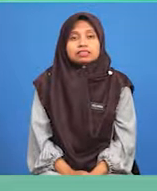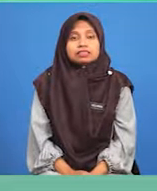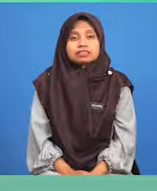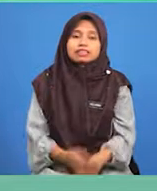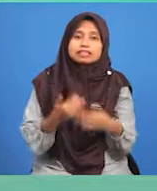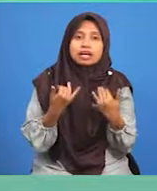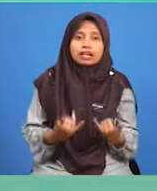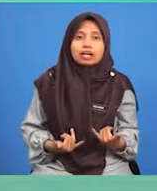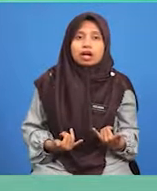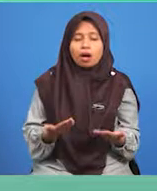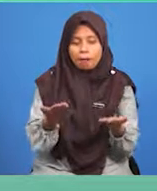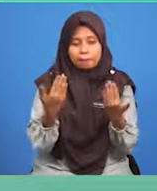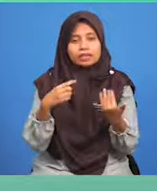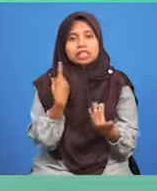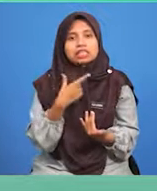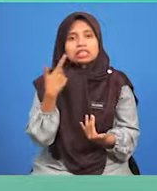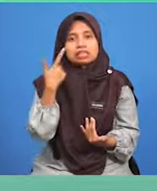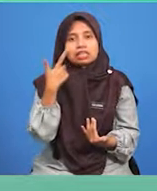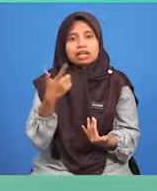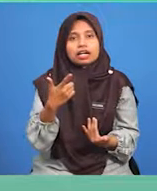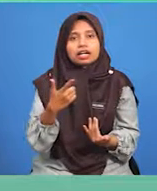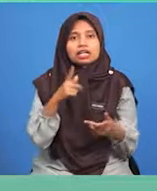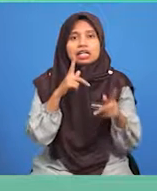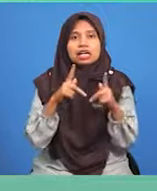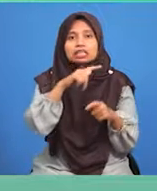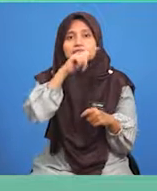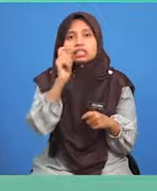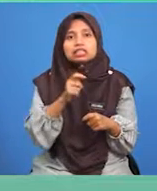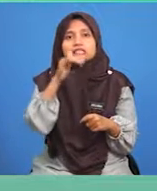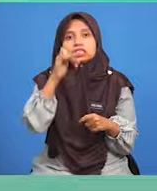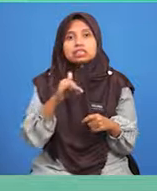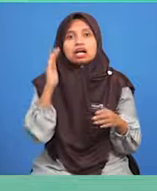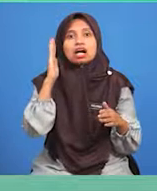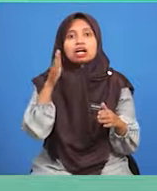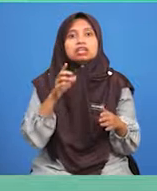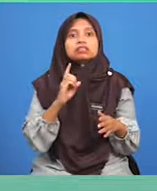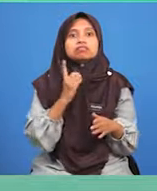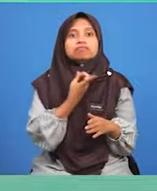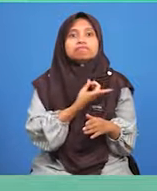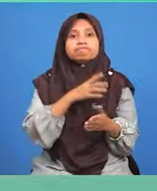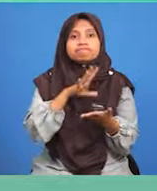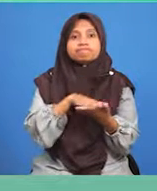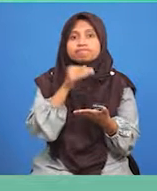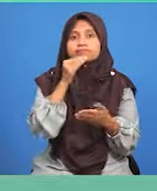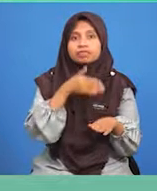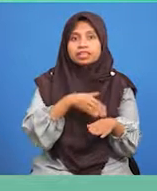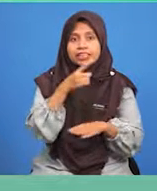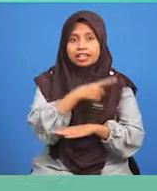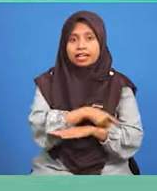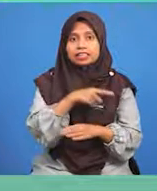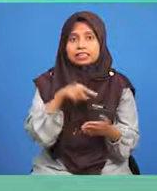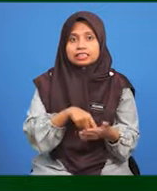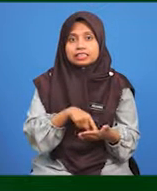Sekarang mari kita lihat kata tanya yang akan kita pelajari pada hari